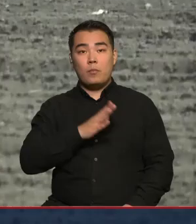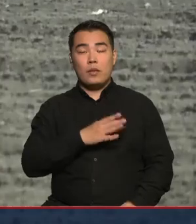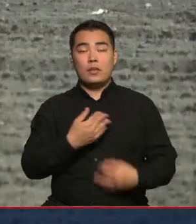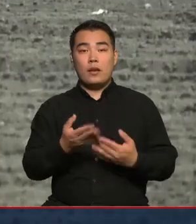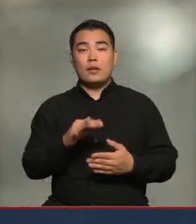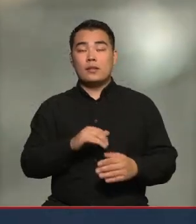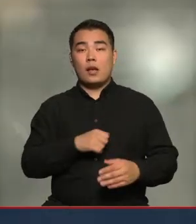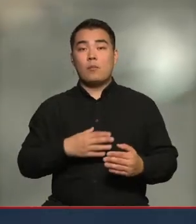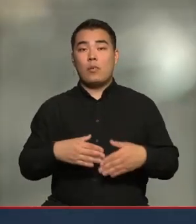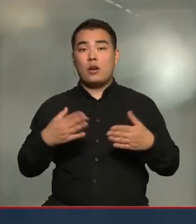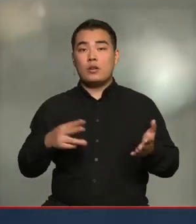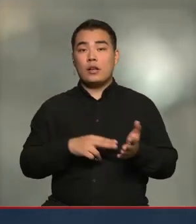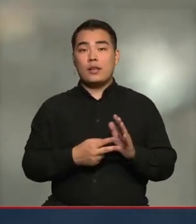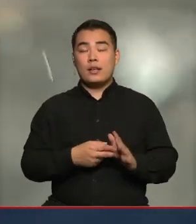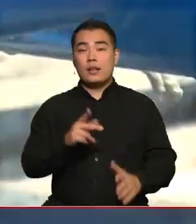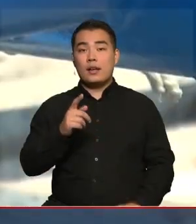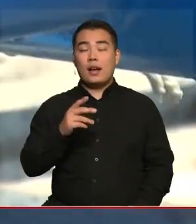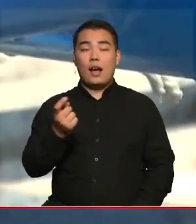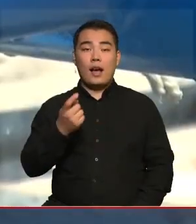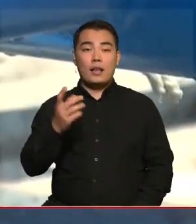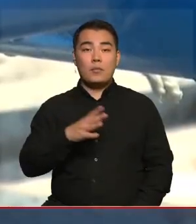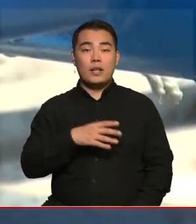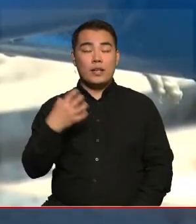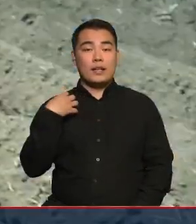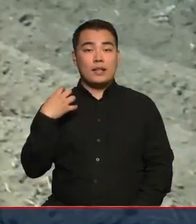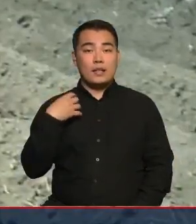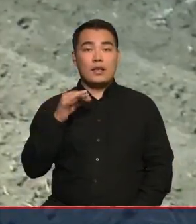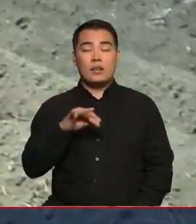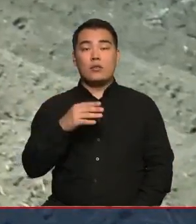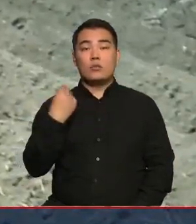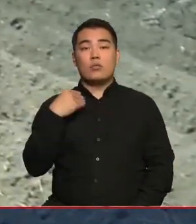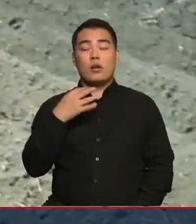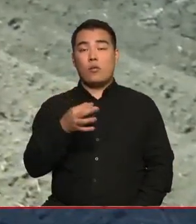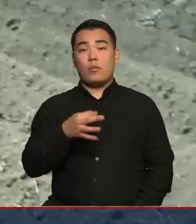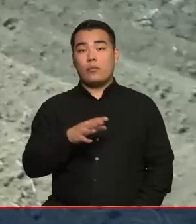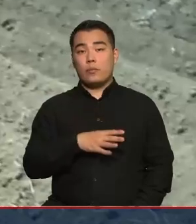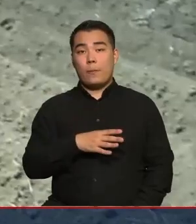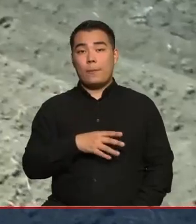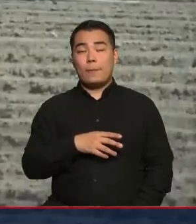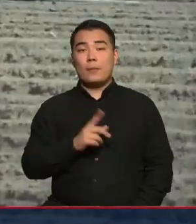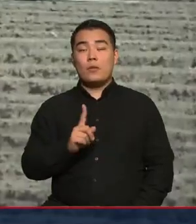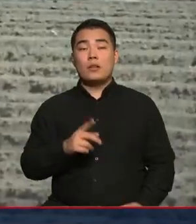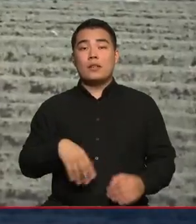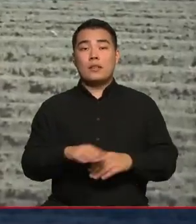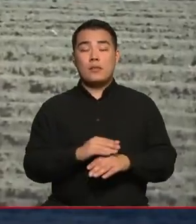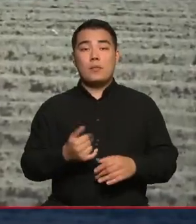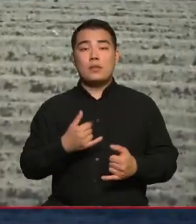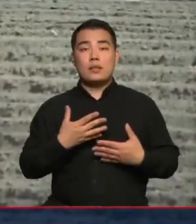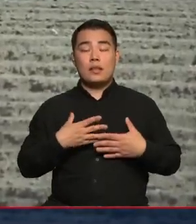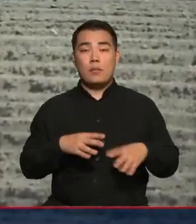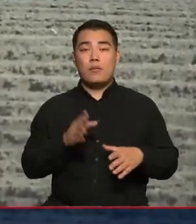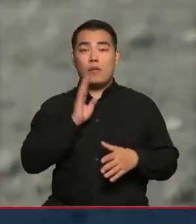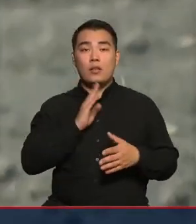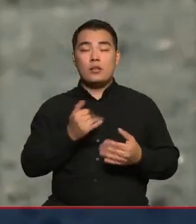самые большие объёмы получили крестьянские хозяйства казлар знс и туркестанской областей Но не все пользовались водой